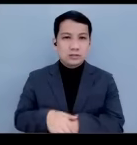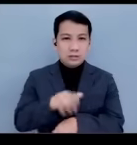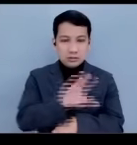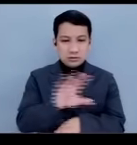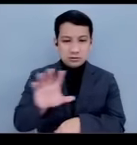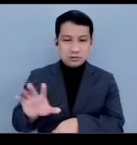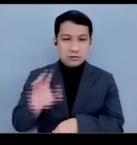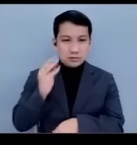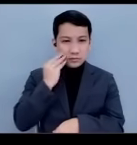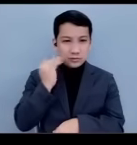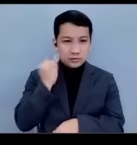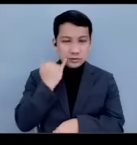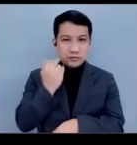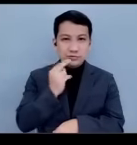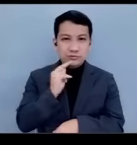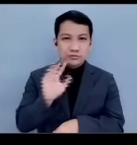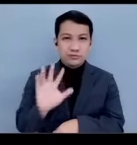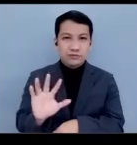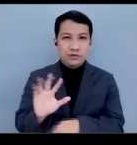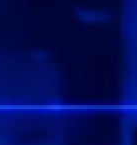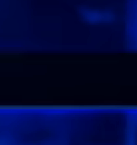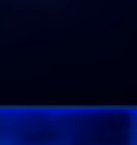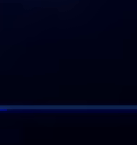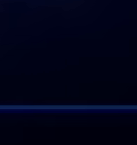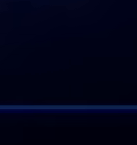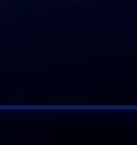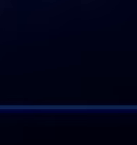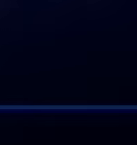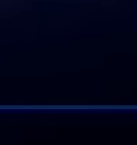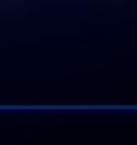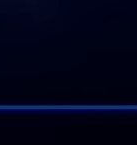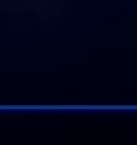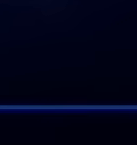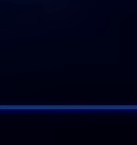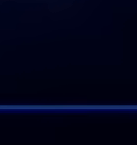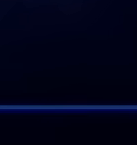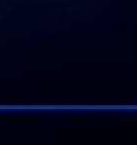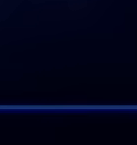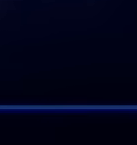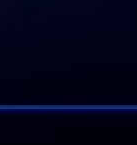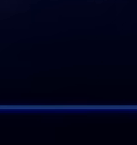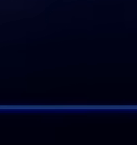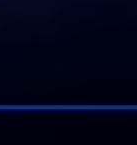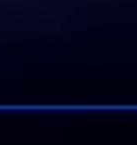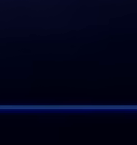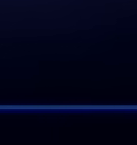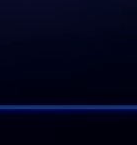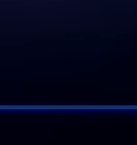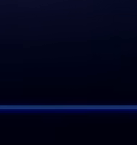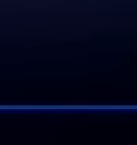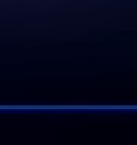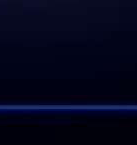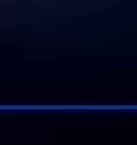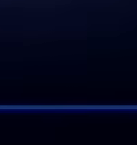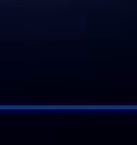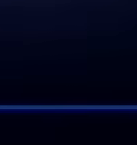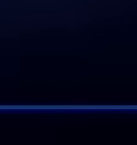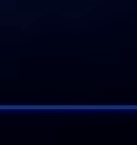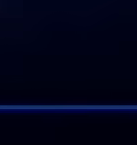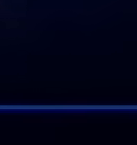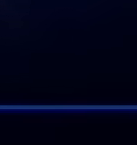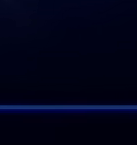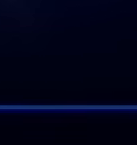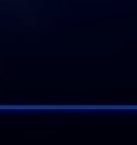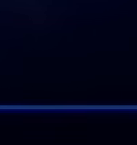MJ Marfori, News 5. Abangan, batikang aktresa si Gloria Romero binigyan ng special tribute ng mga kasama niya